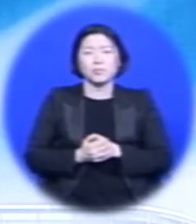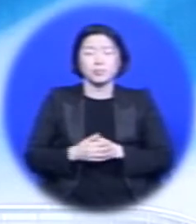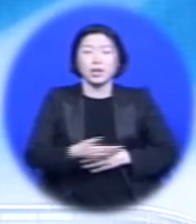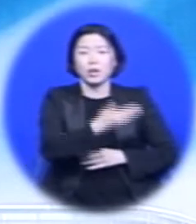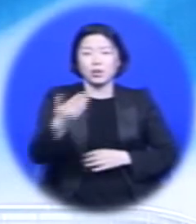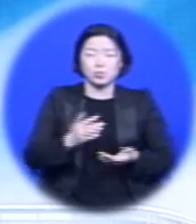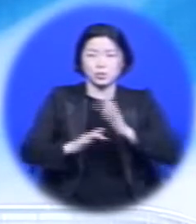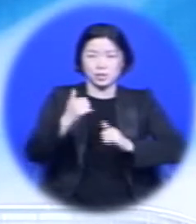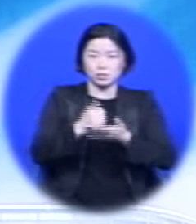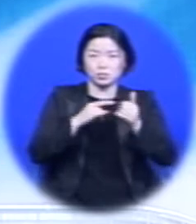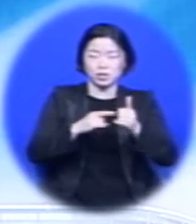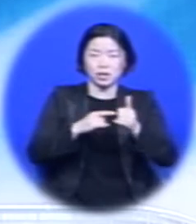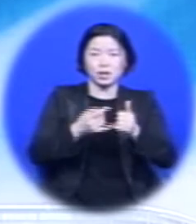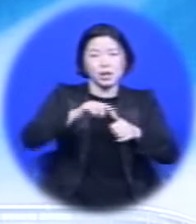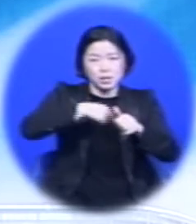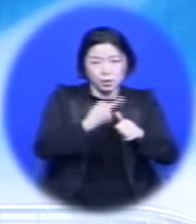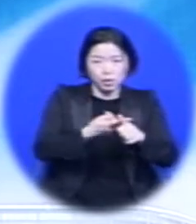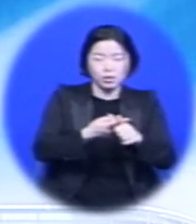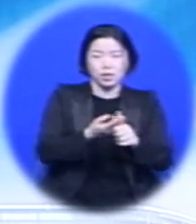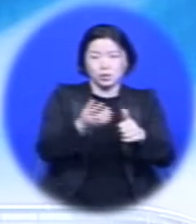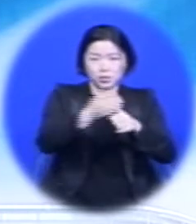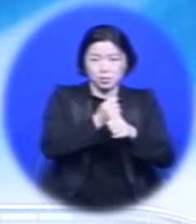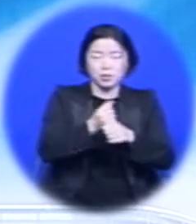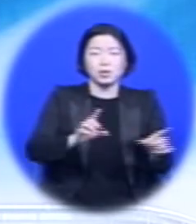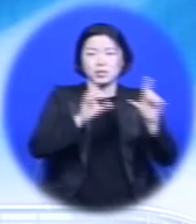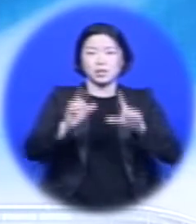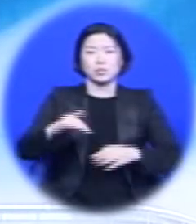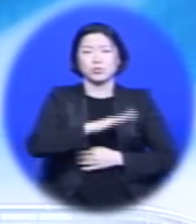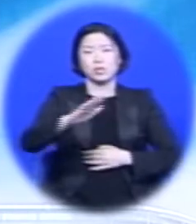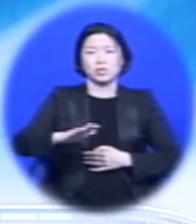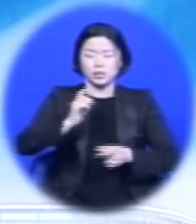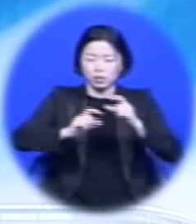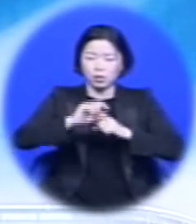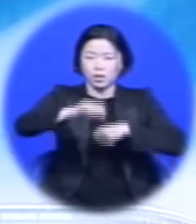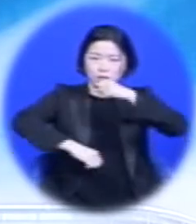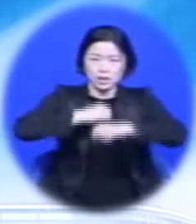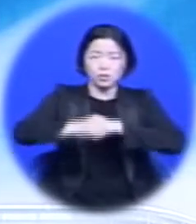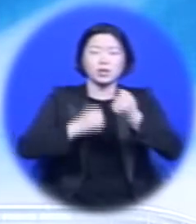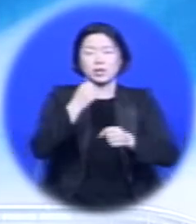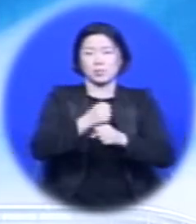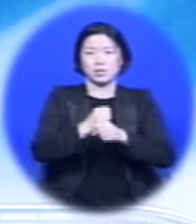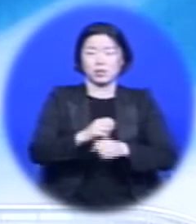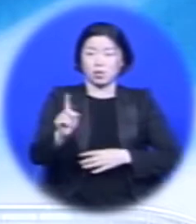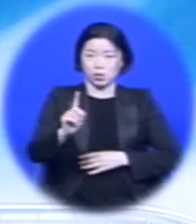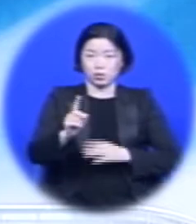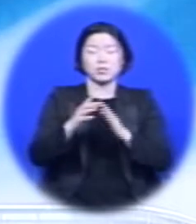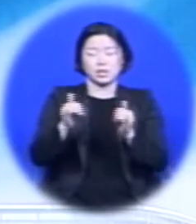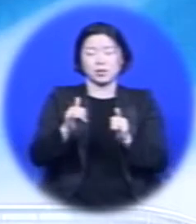여러분, 예수님에게 매여 사는 게 우리를 자유하게 하는 겁니다. 어떤 분이 술을